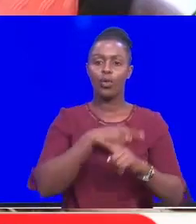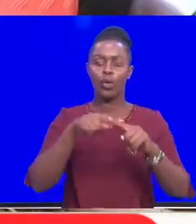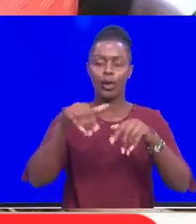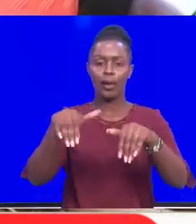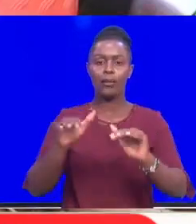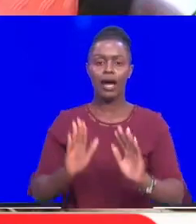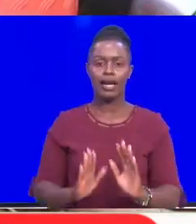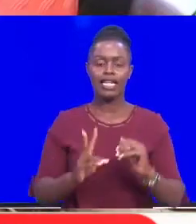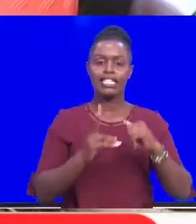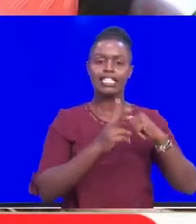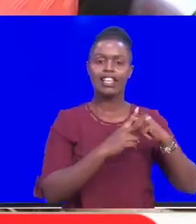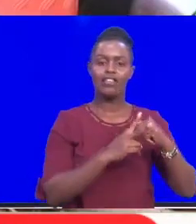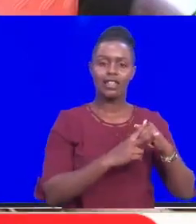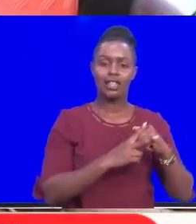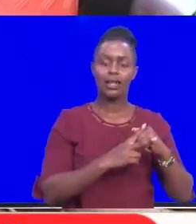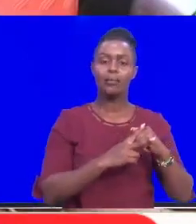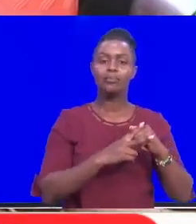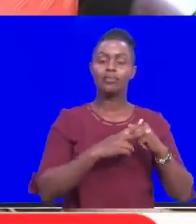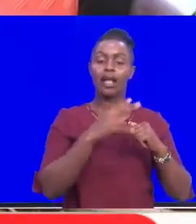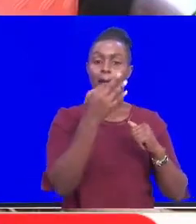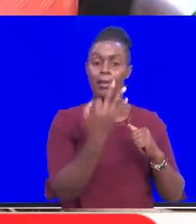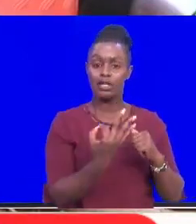8th, wa hiyo March,